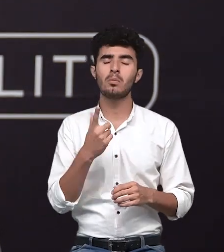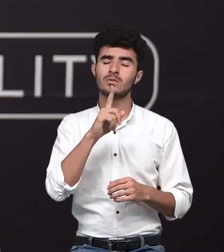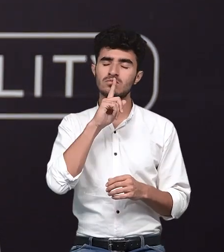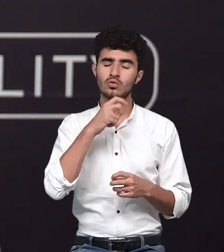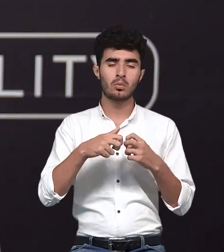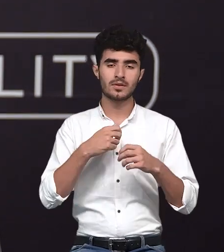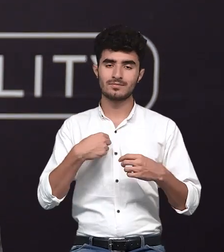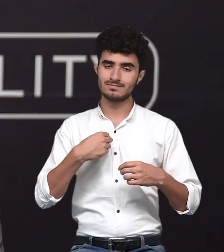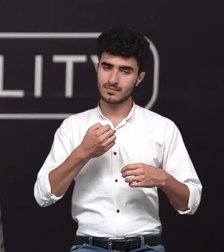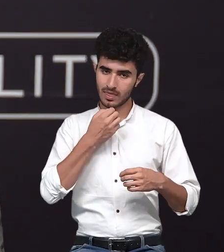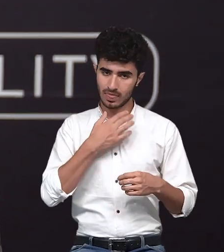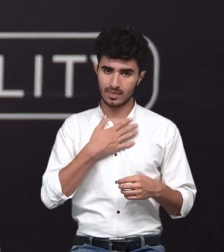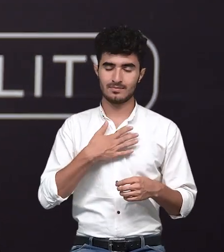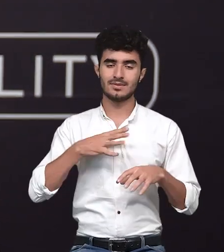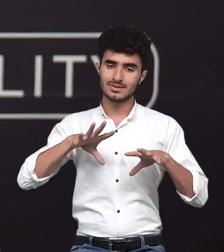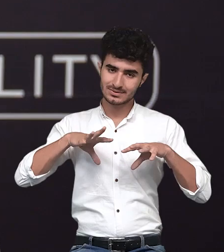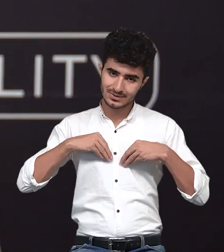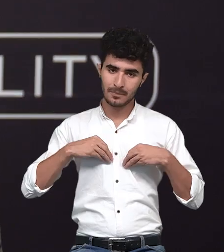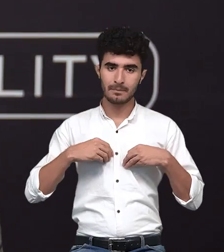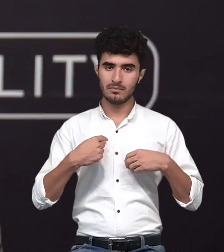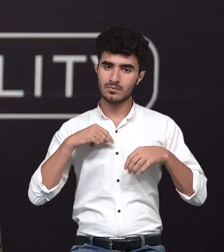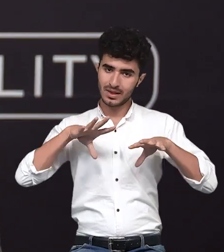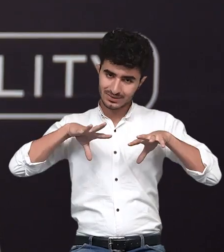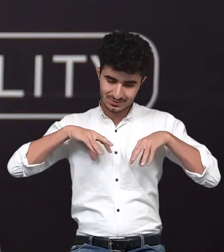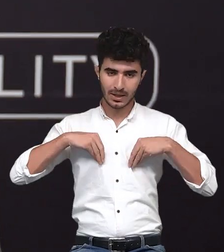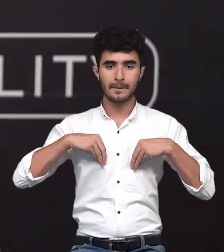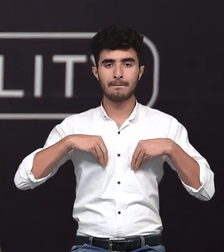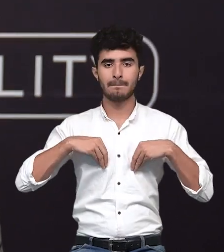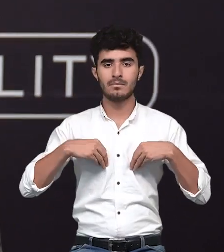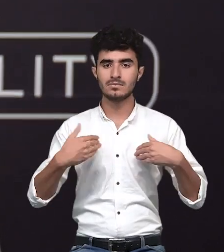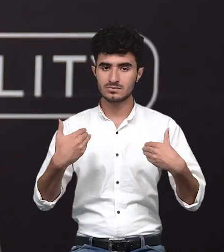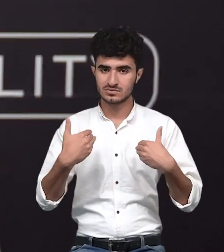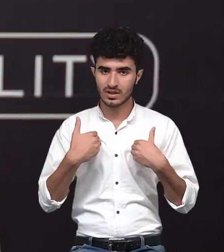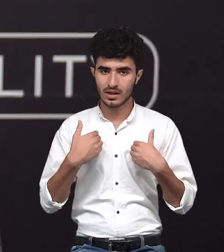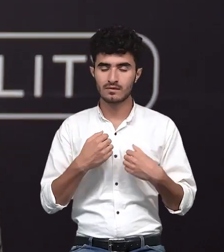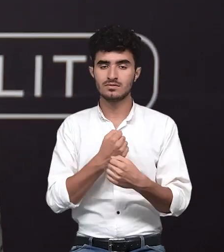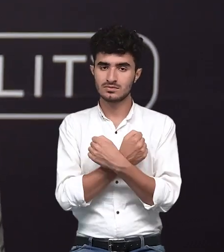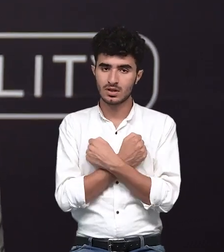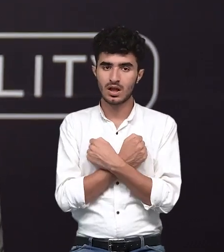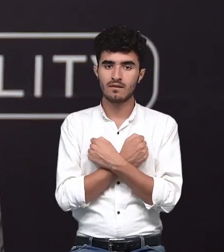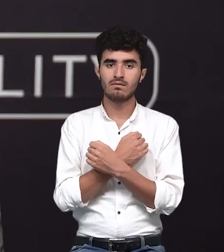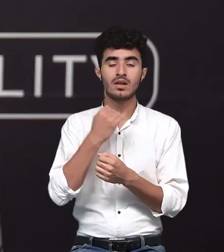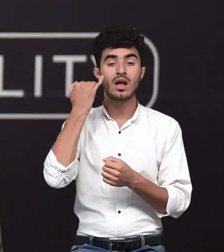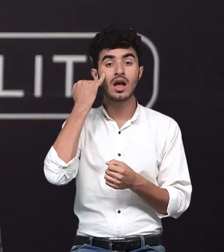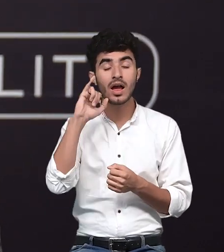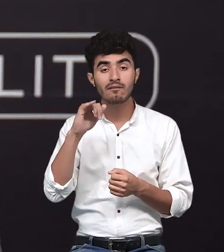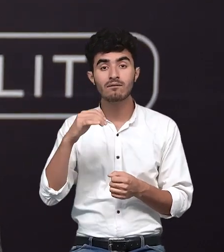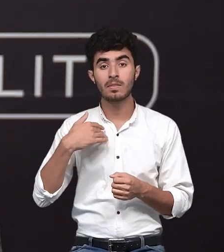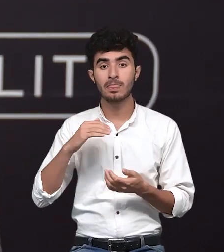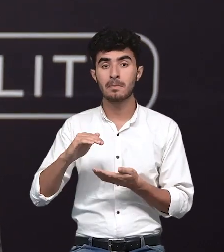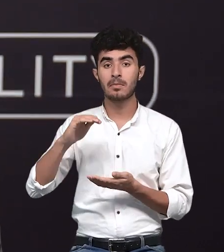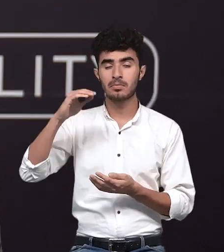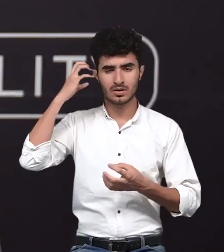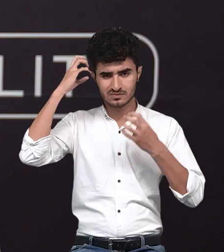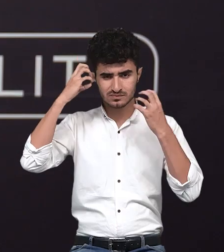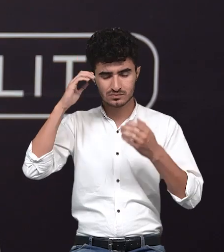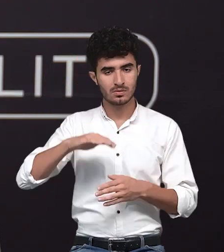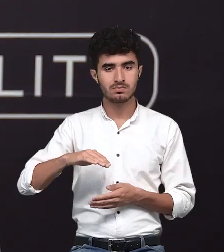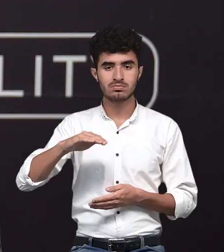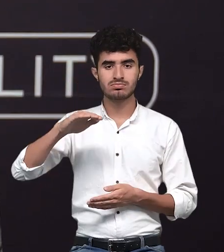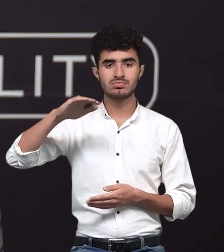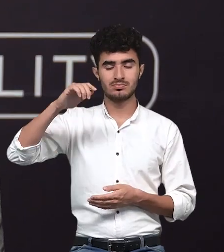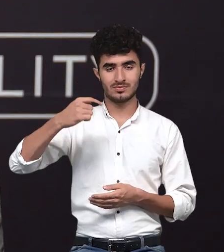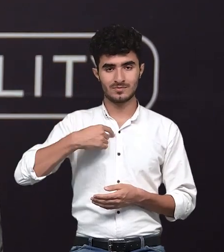اپنے آپ کو ایکسیپٹ کرو، چونکہ جو ٹراماٹائزڈ بچے ہوتے ہیں جب وہ بڑے بھی ہو جاتے ہیں تو ان کو ایک انکانشیسلی اپنے آپ سے ہیٹریڈ